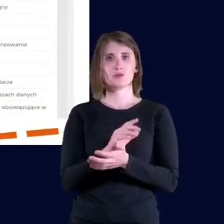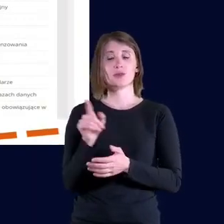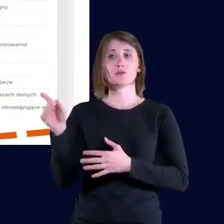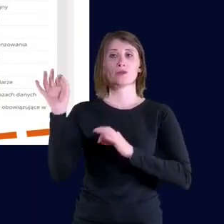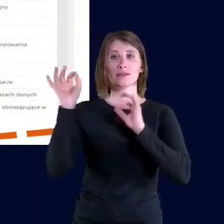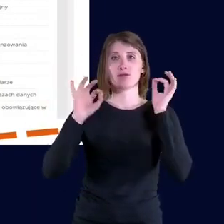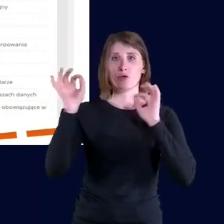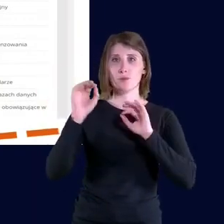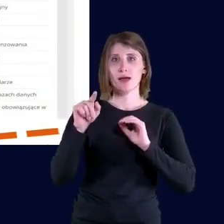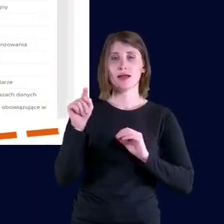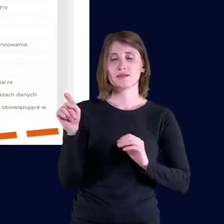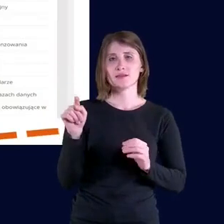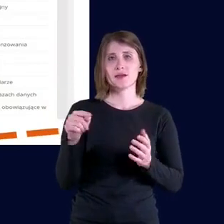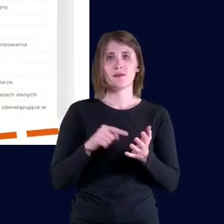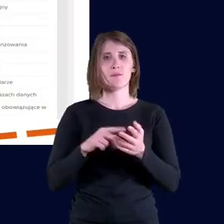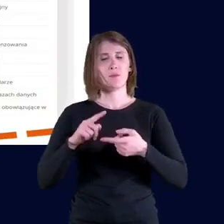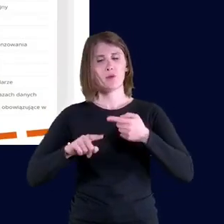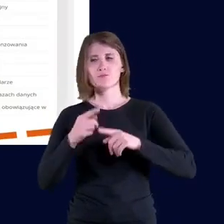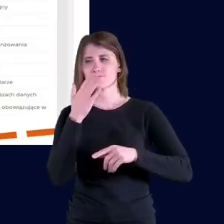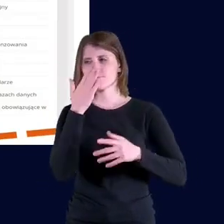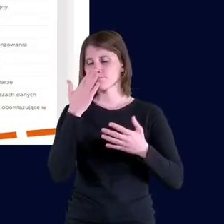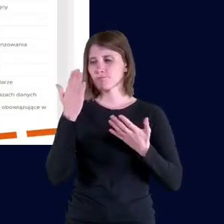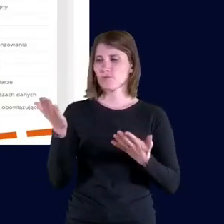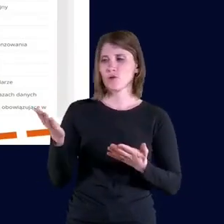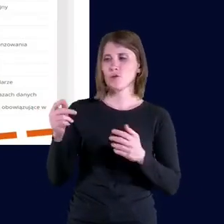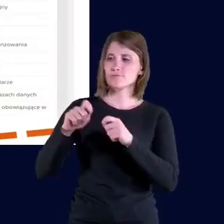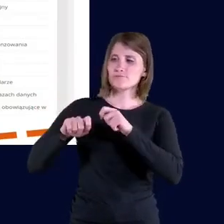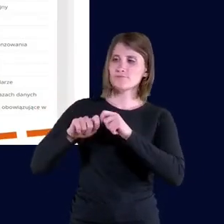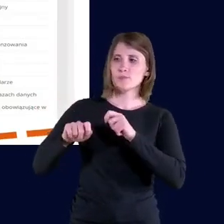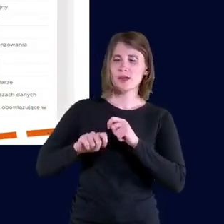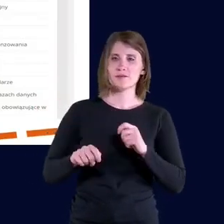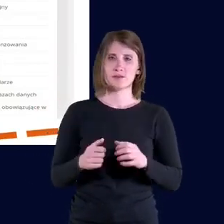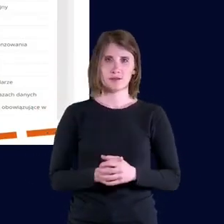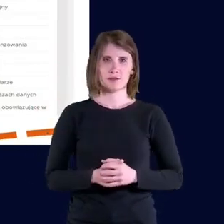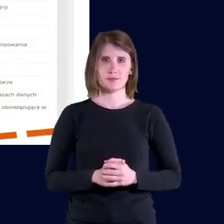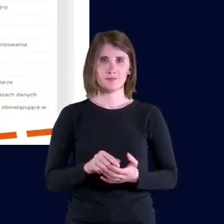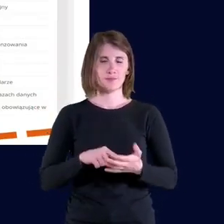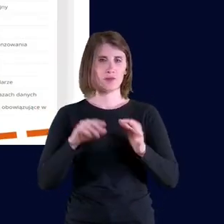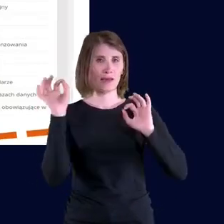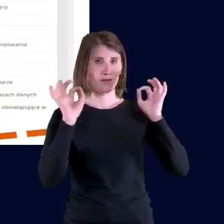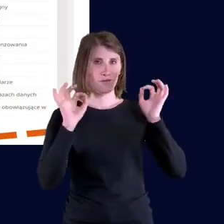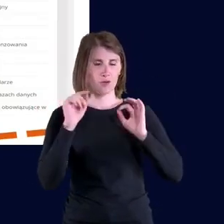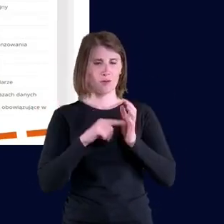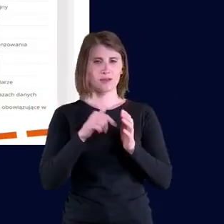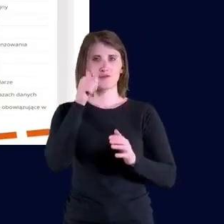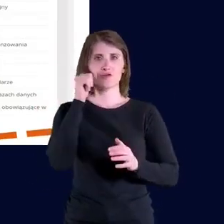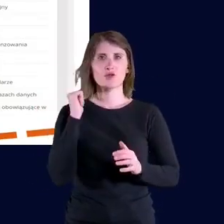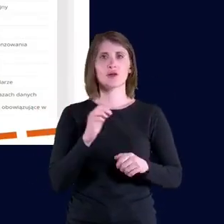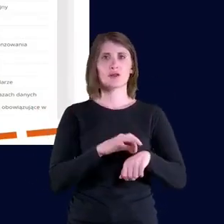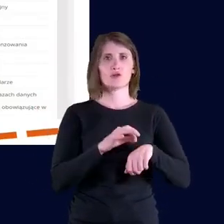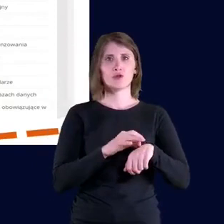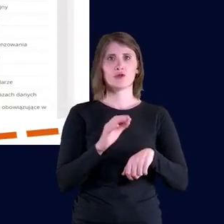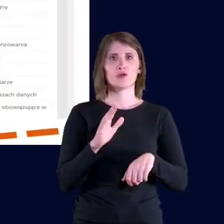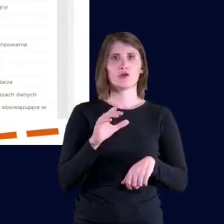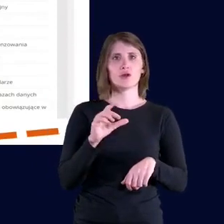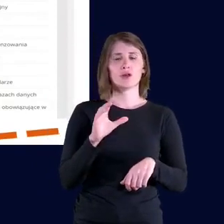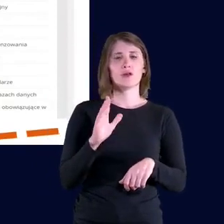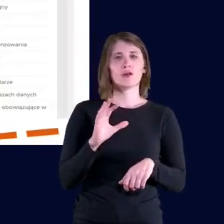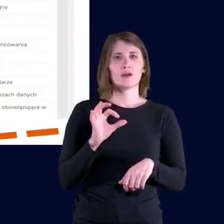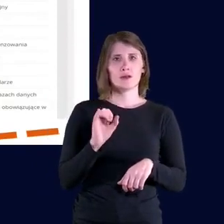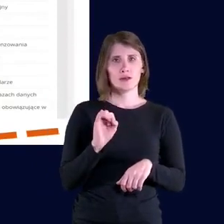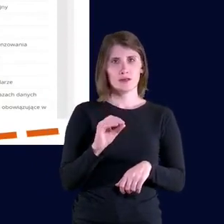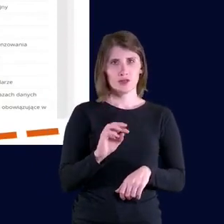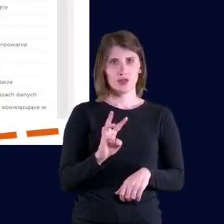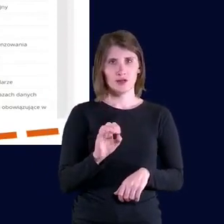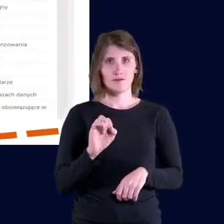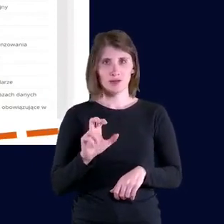informacje właśnie o polityce te informacje jak wspomniał wczoraj pan doktor siedzieć one